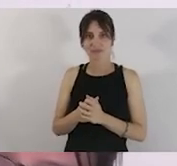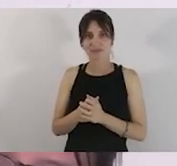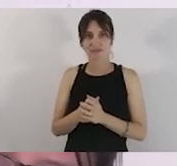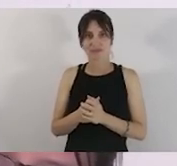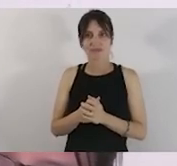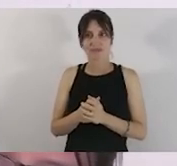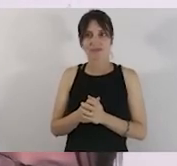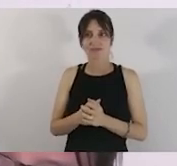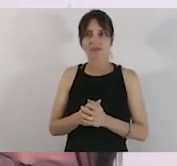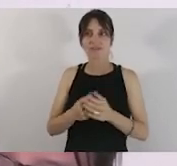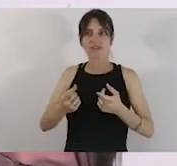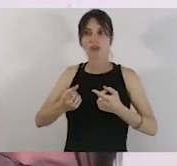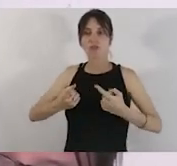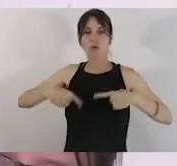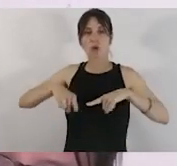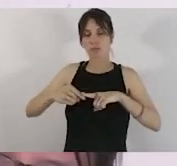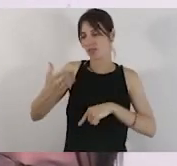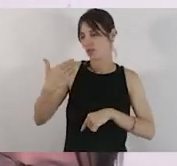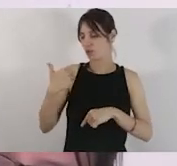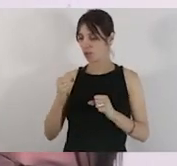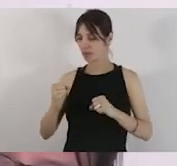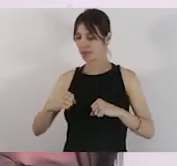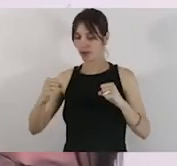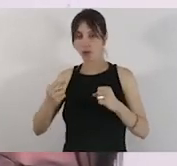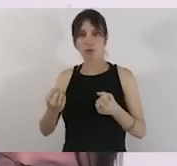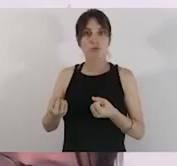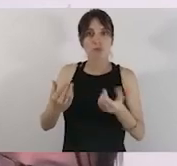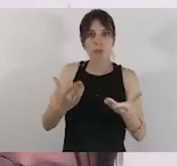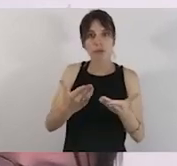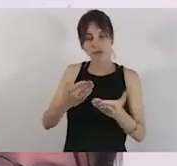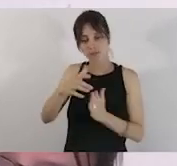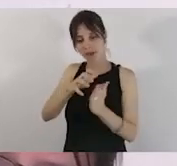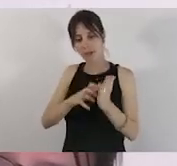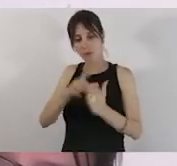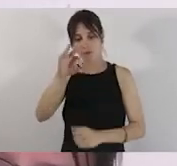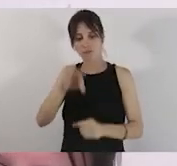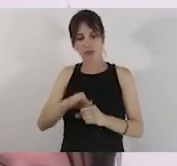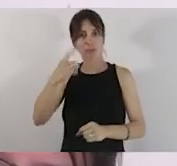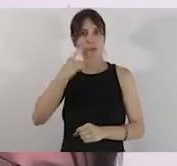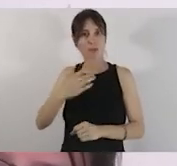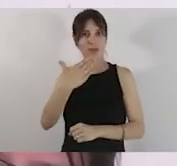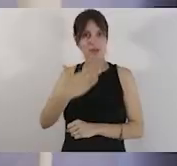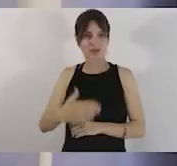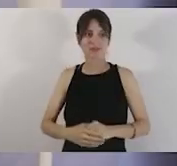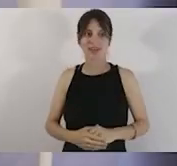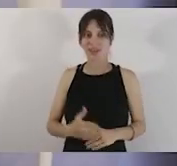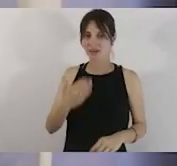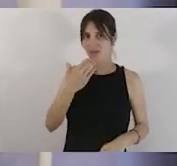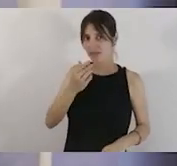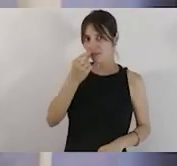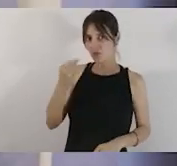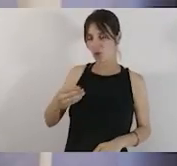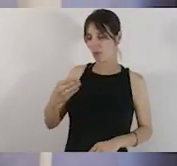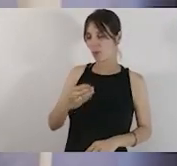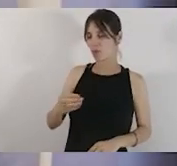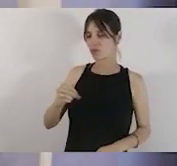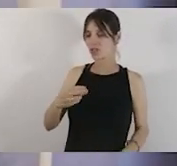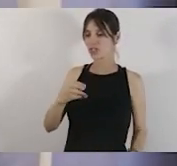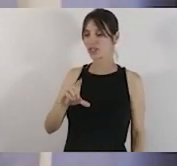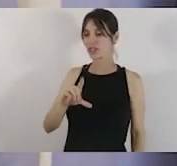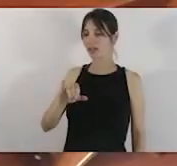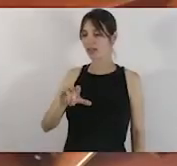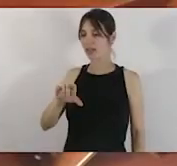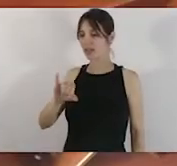l'avis favorable de la Commission, je vous prie d'approuver ce rapport. Merci, M. Mancinelli. Et d'ailleurs, ça me fait penser